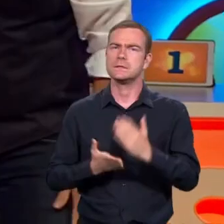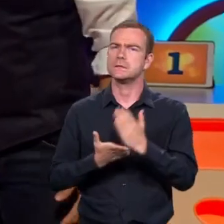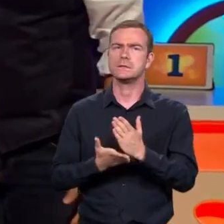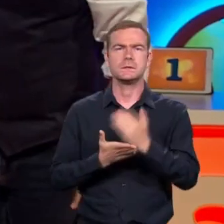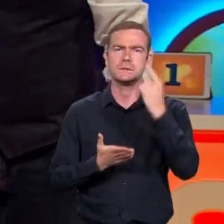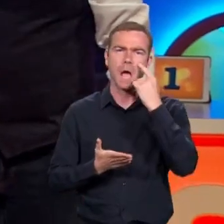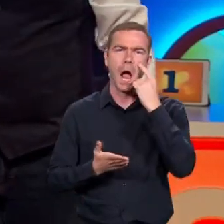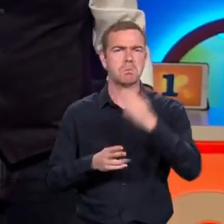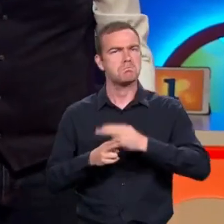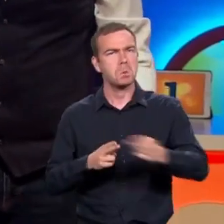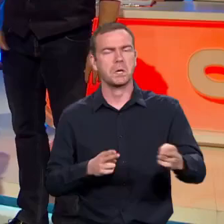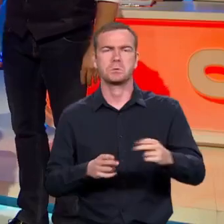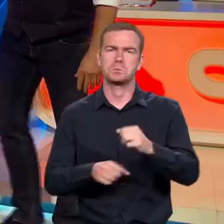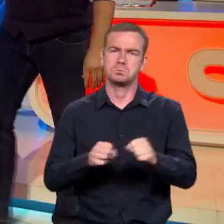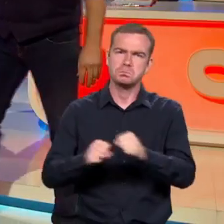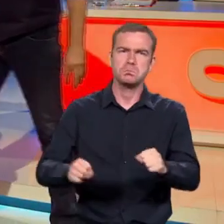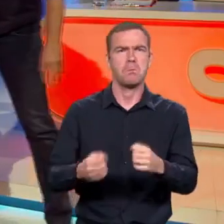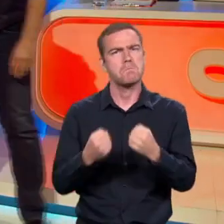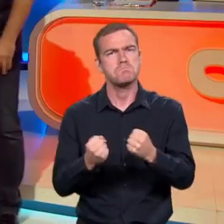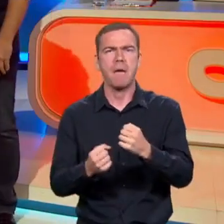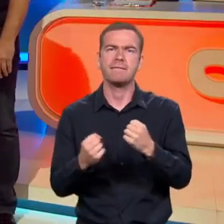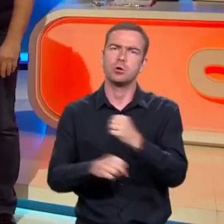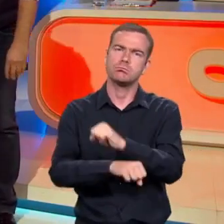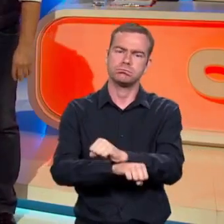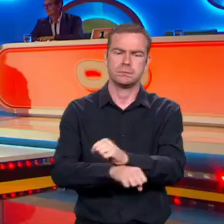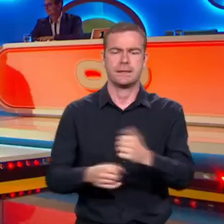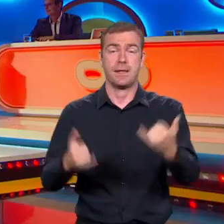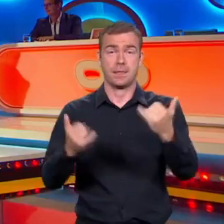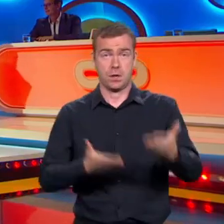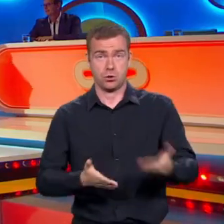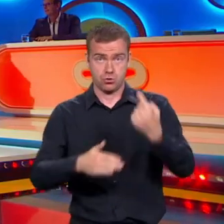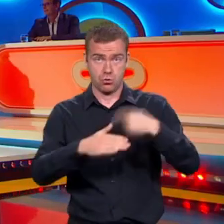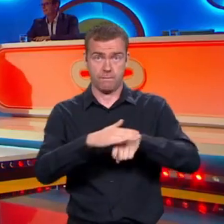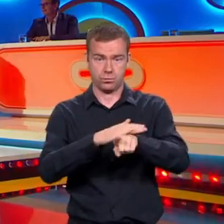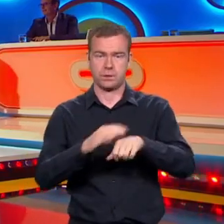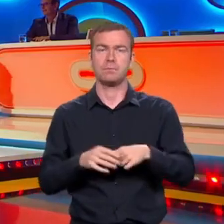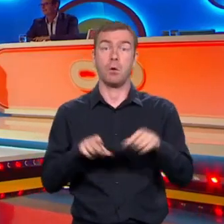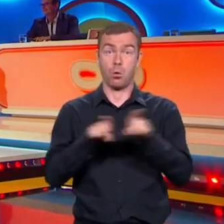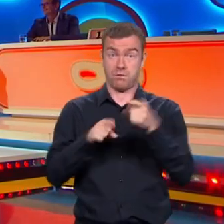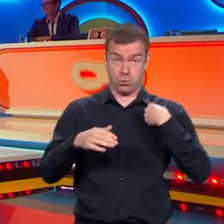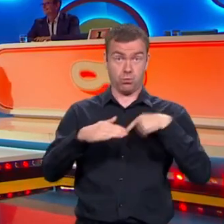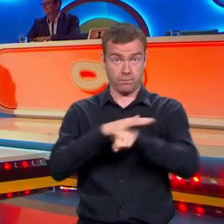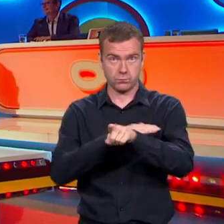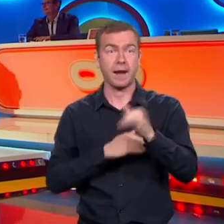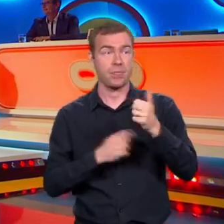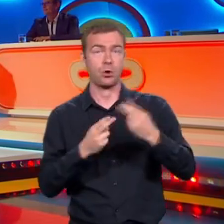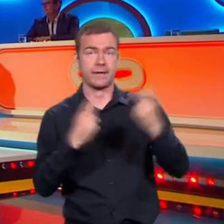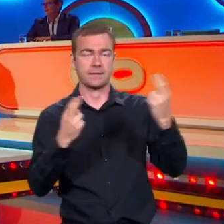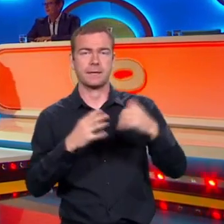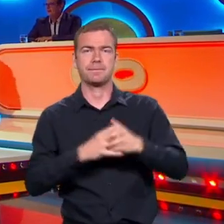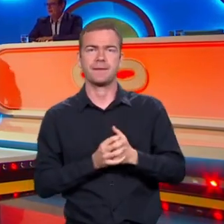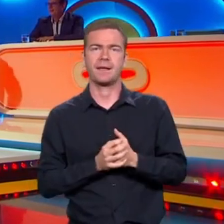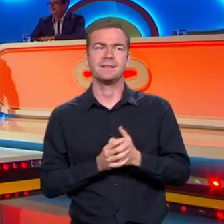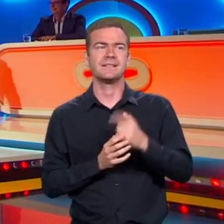to všechno zvázané, no. A teď to bude na vás, takže Renátko, prosím. Fuha. Jo, pojďte taky. No, tak to... Tam jdem dnu? Jasně. Aby kouzlo